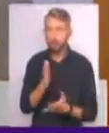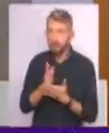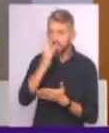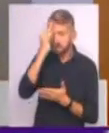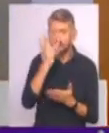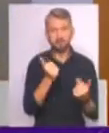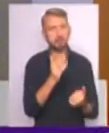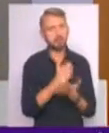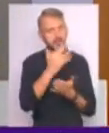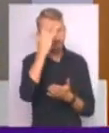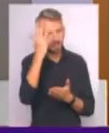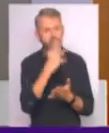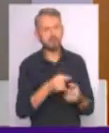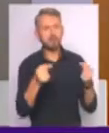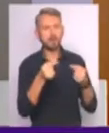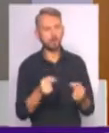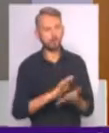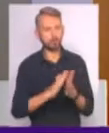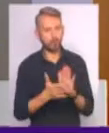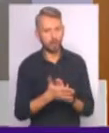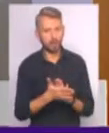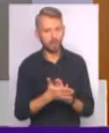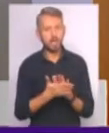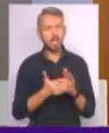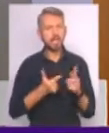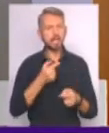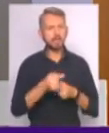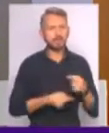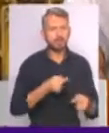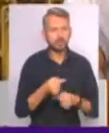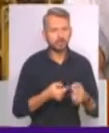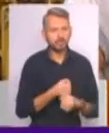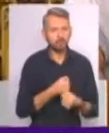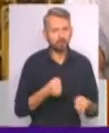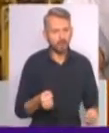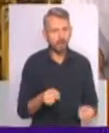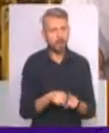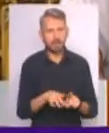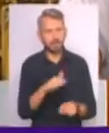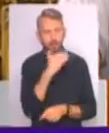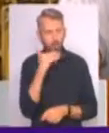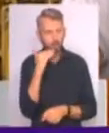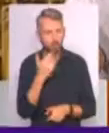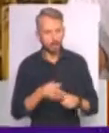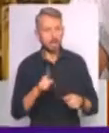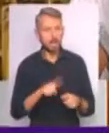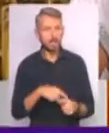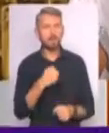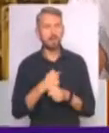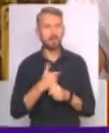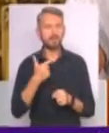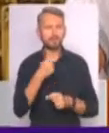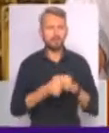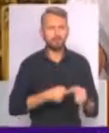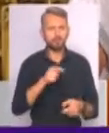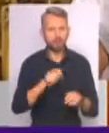Это имеет смысл в определенных ситуациях. Генетического ожирения не так много, да, поэтому делать генетические